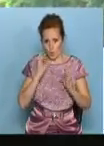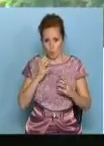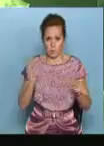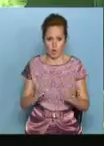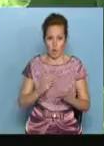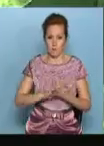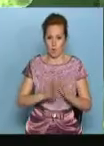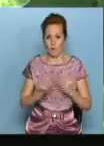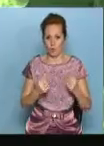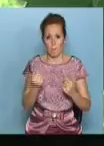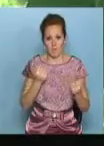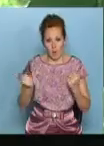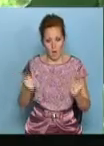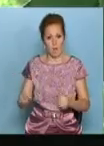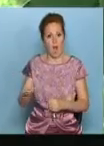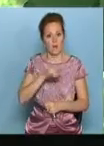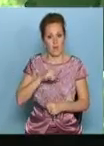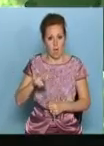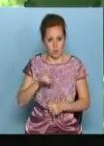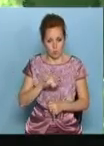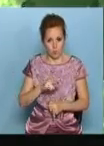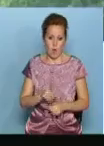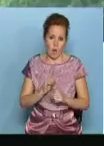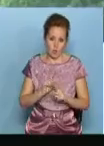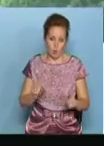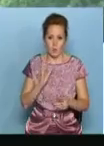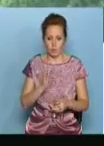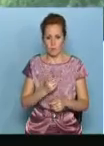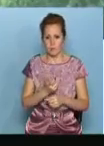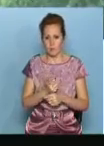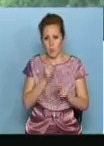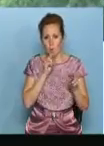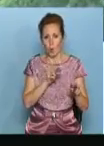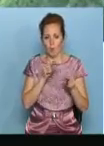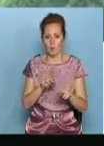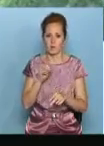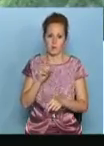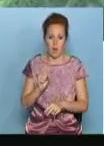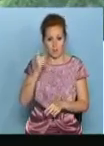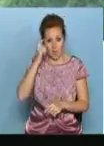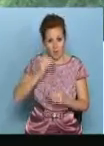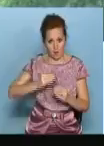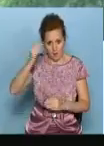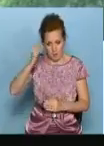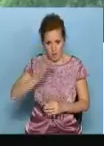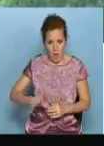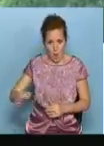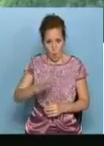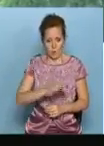уже привлекаем и авиацию. Мы особенно будем серьезно наблюдать за северными районами, там, где